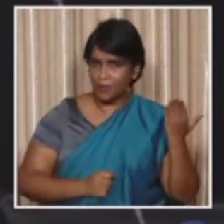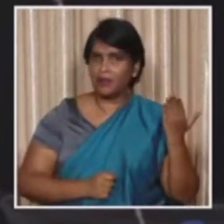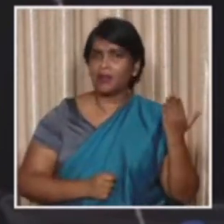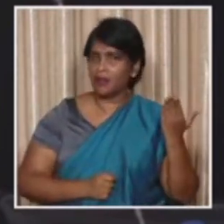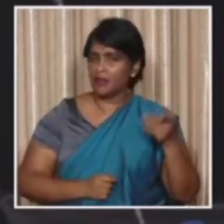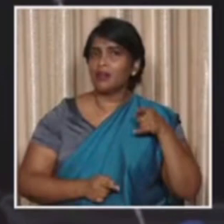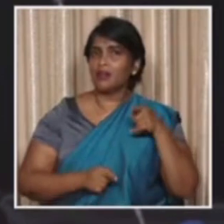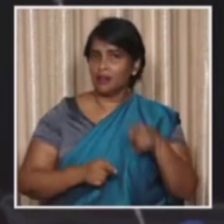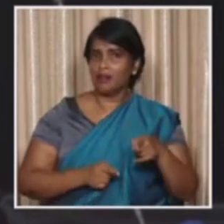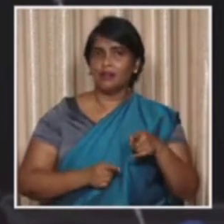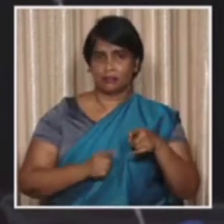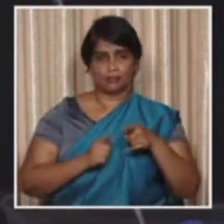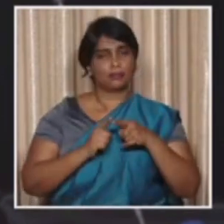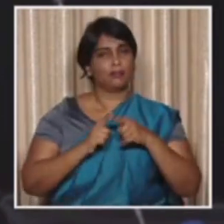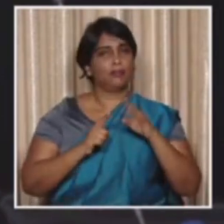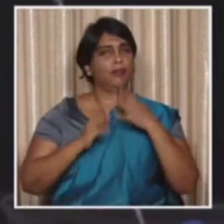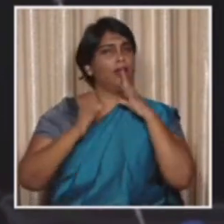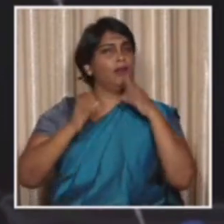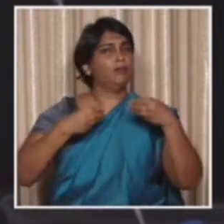apita ai mekata ita wada mrudu